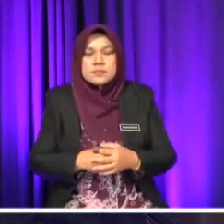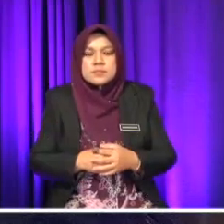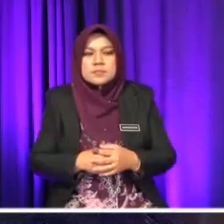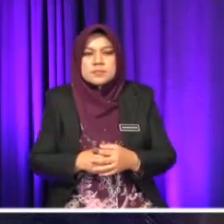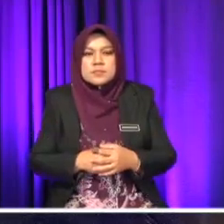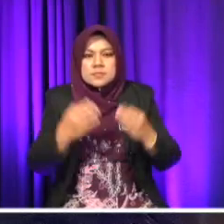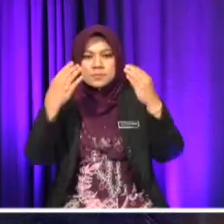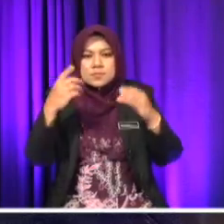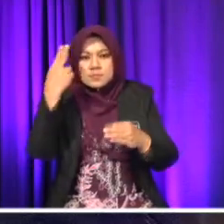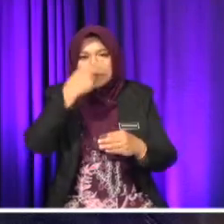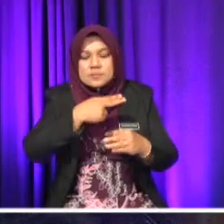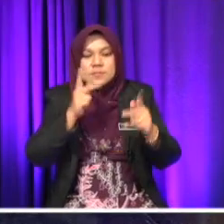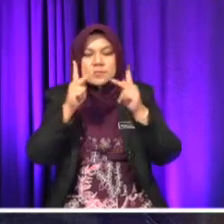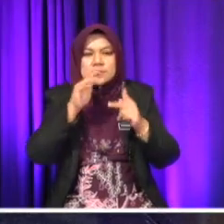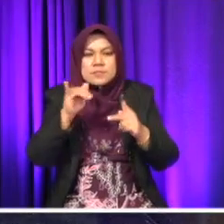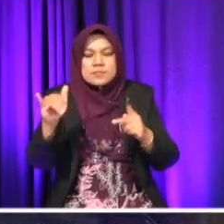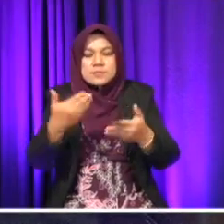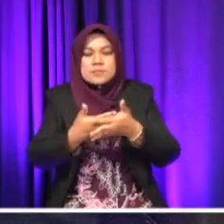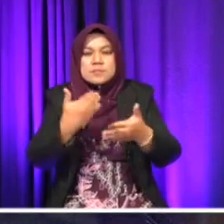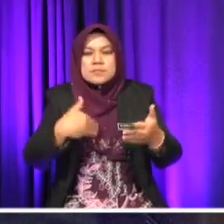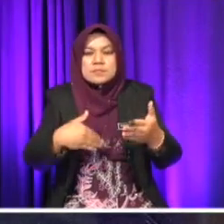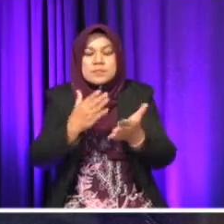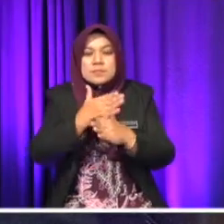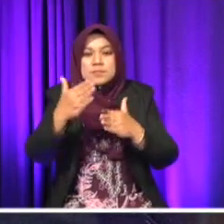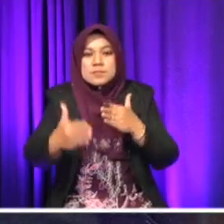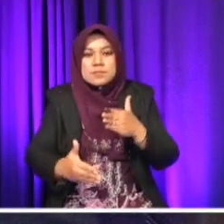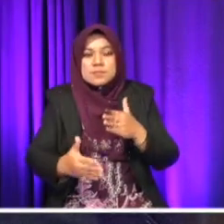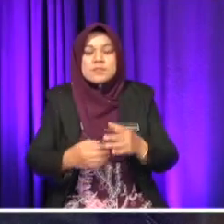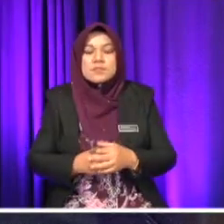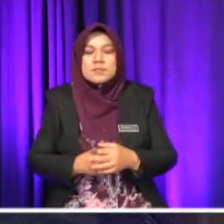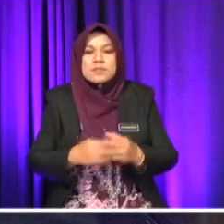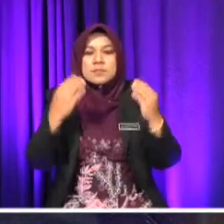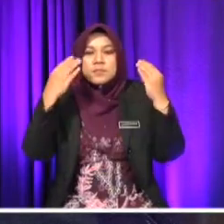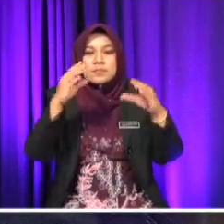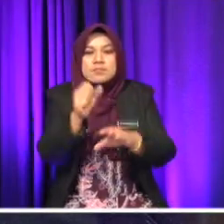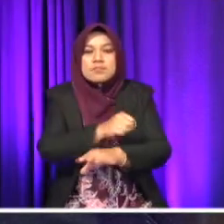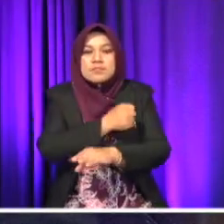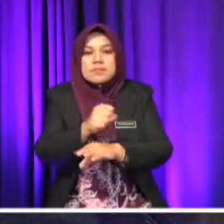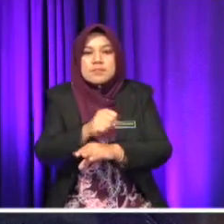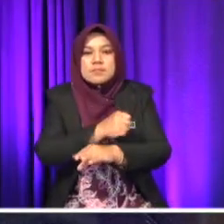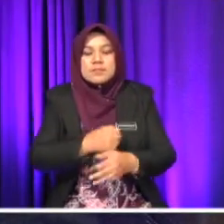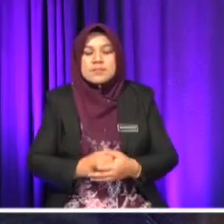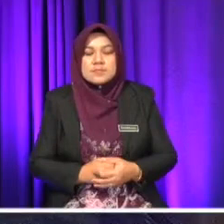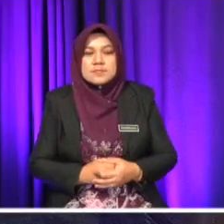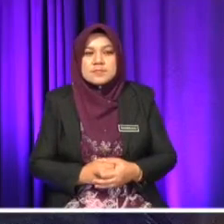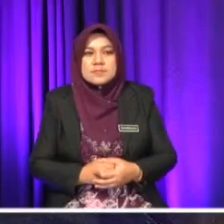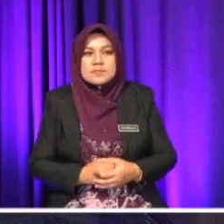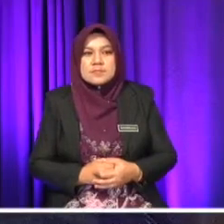dulu sebab kartunya sekarang ini sebelum kita berpisah cikgun ajak saya untuk mendeklamasikan saja